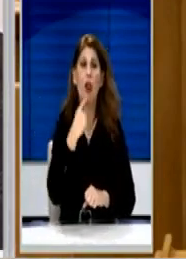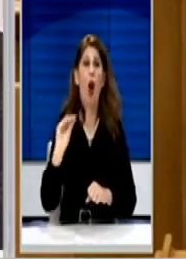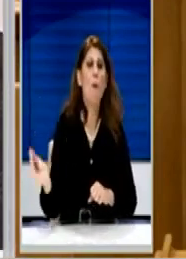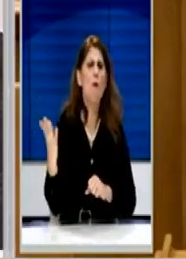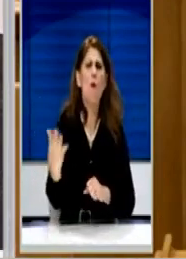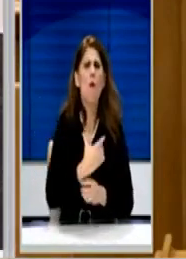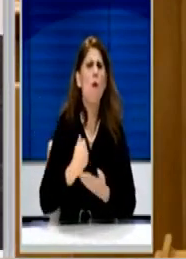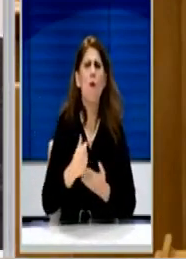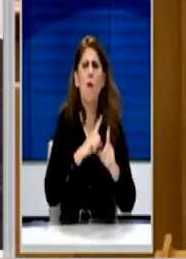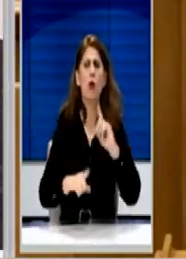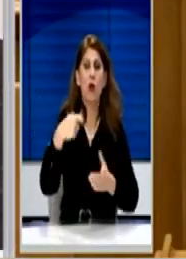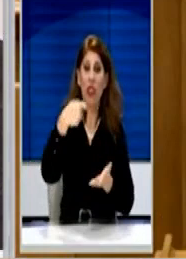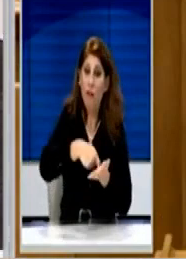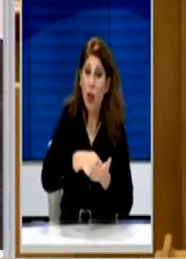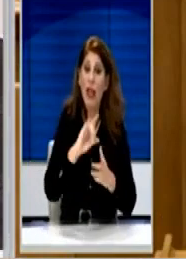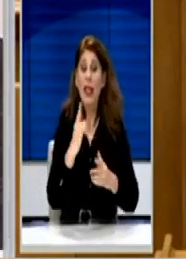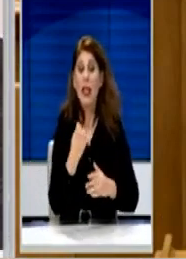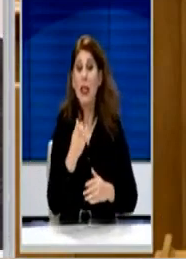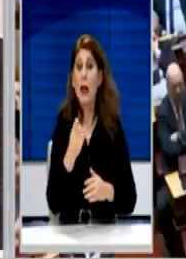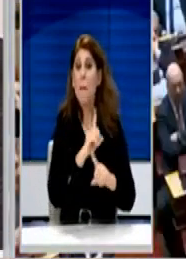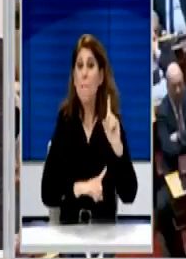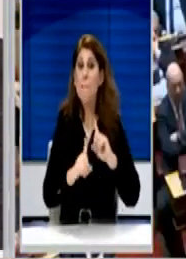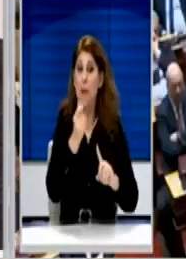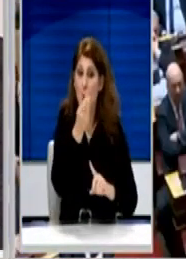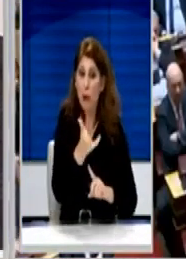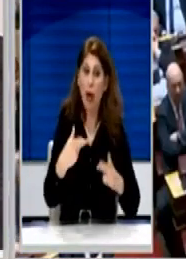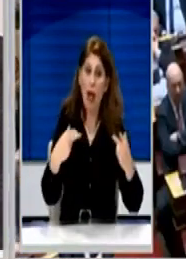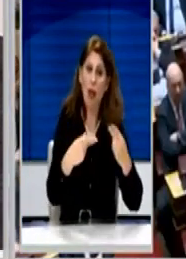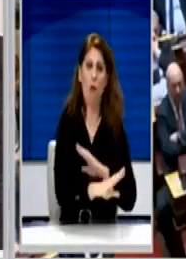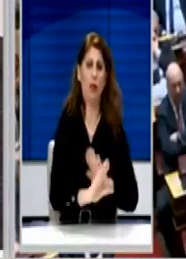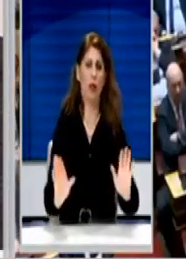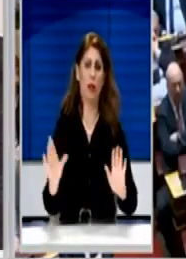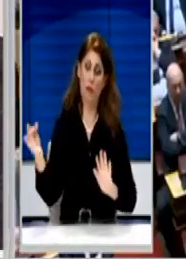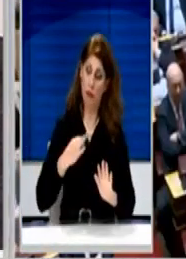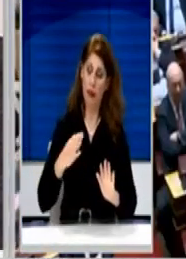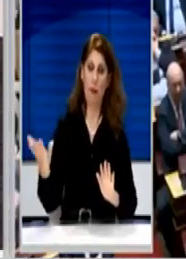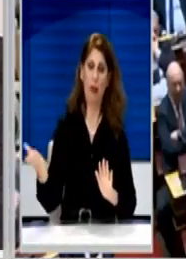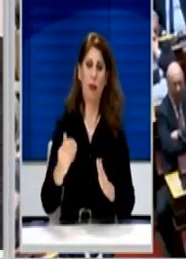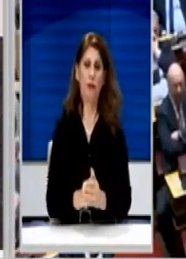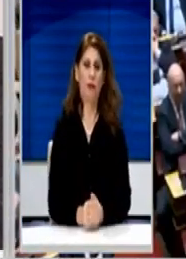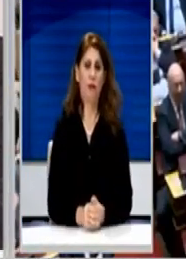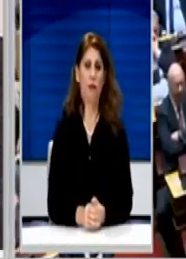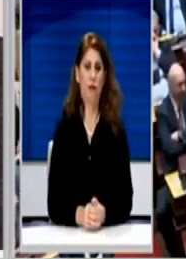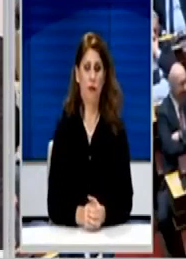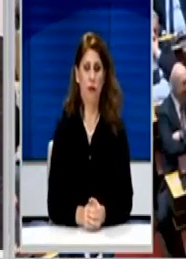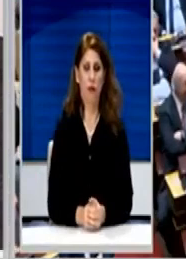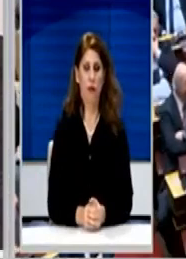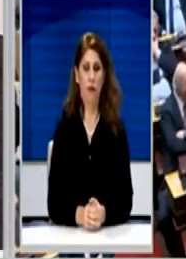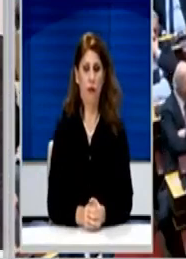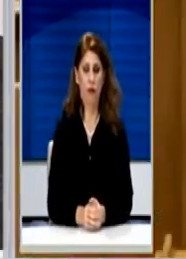Πού οφείλεται αυτό? Οφείλεται στη μεγέθυνση της ελληνικής οικονομίας. Ανέβηκε ο τζίρος, το ακαθάριστο εγχώριο προϊόν της χώρας